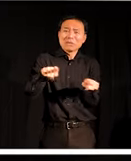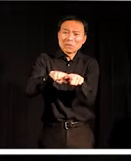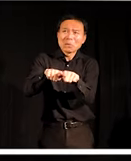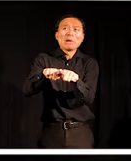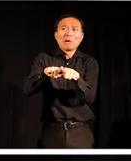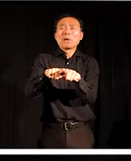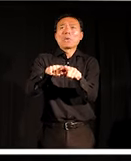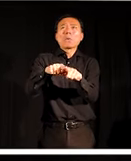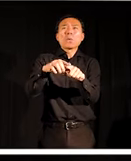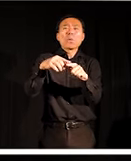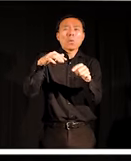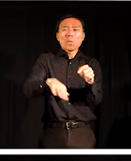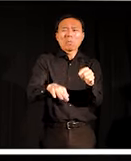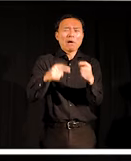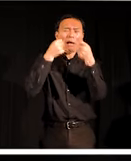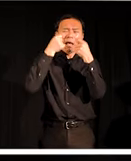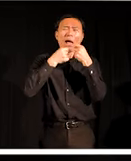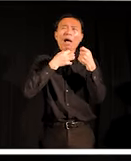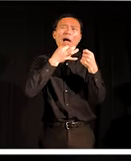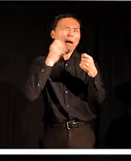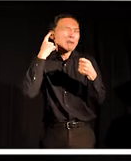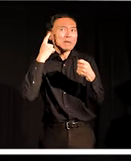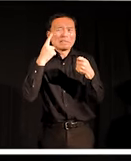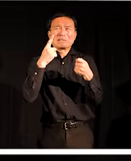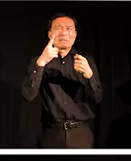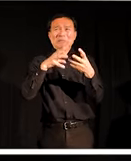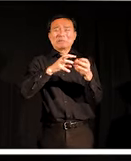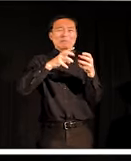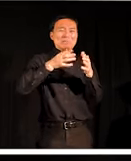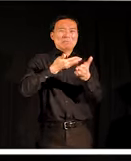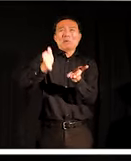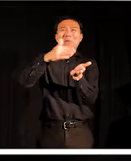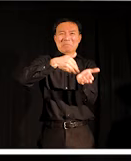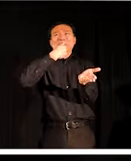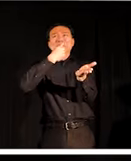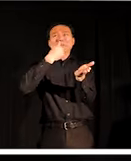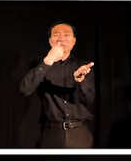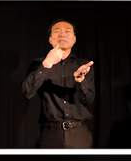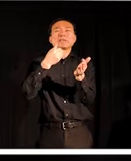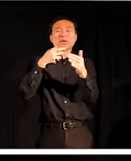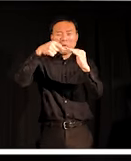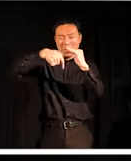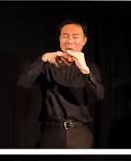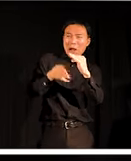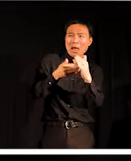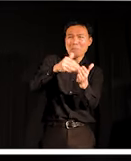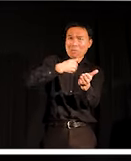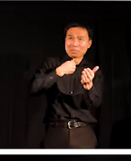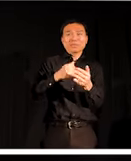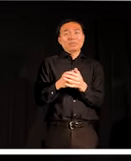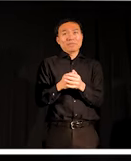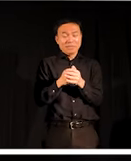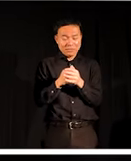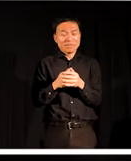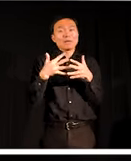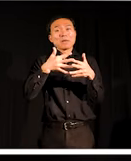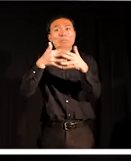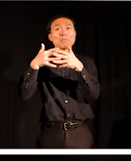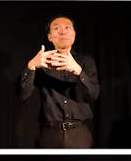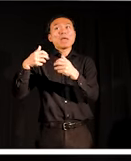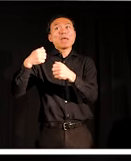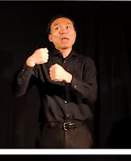豪から追い出されるということが起きましたまた米軍に追い詰められた住民が集団で